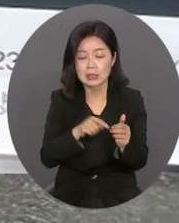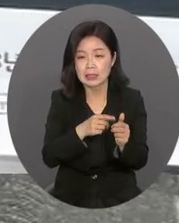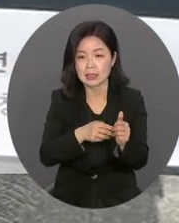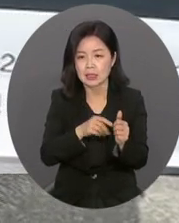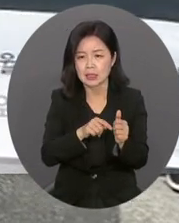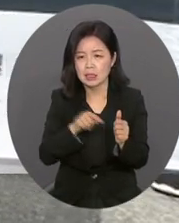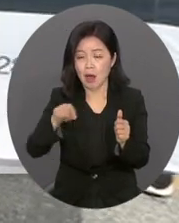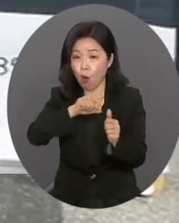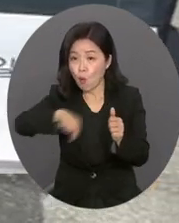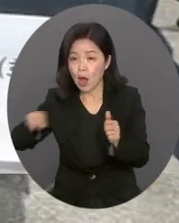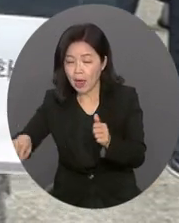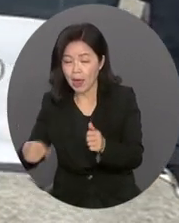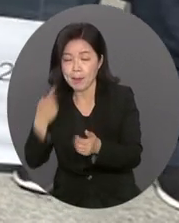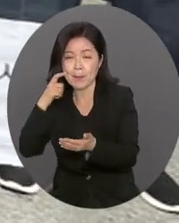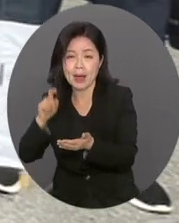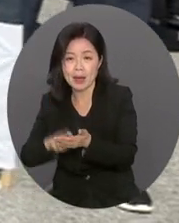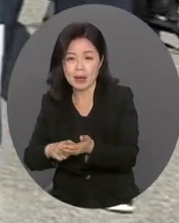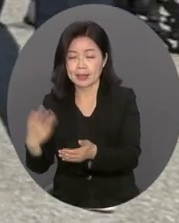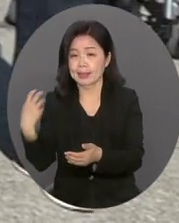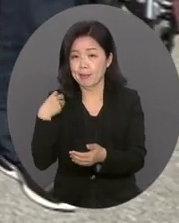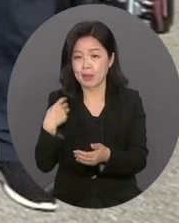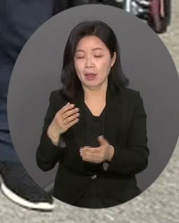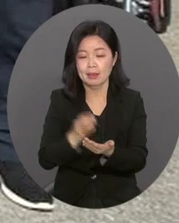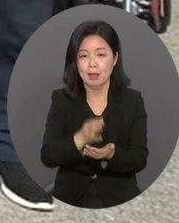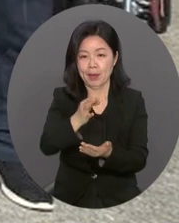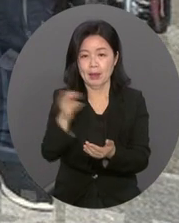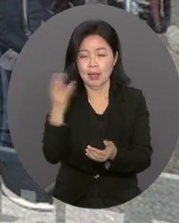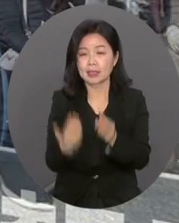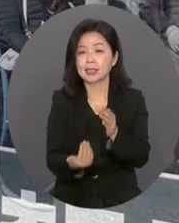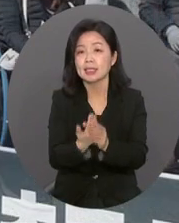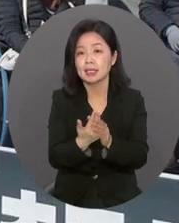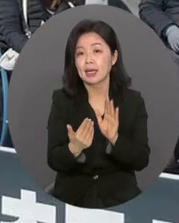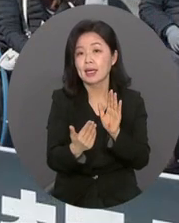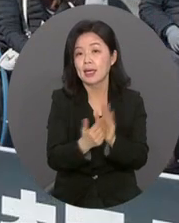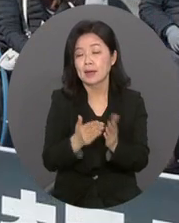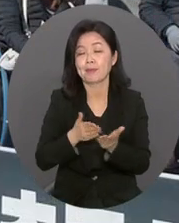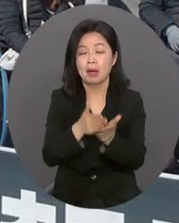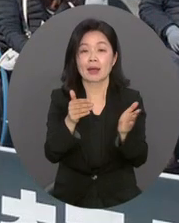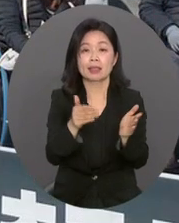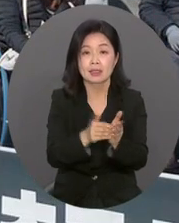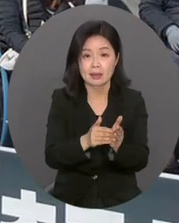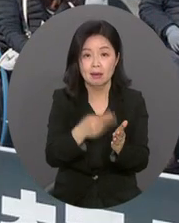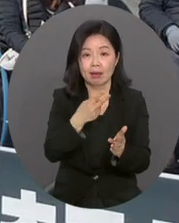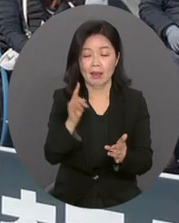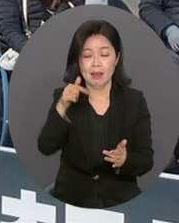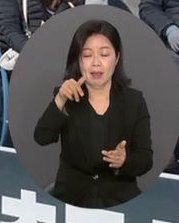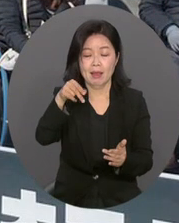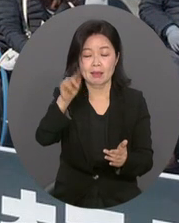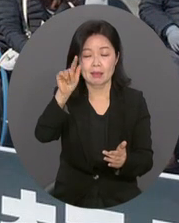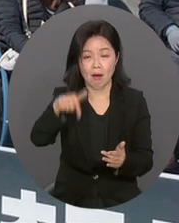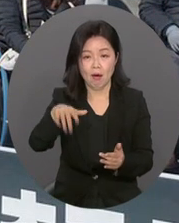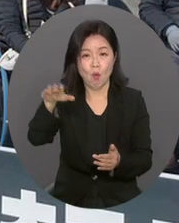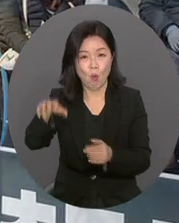담양군에 있다며 재발 방지 대책을 요구했습니다. 지난 18일 자정쯤 담양 대덕면의 한 주택에서 불이